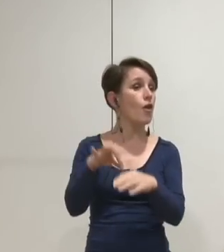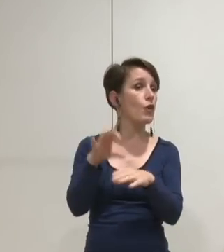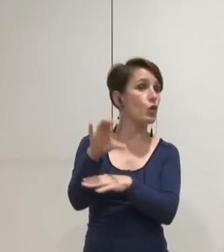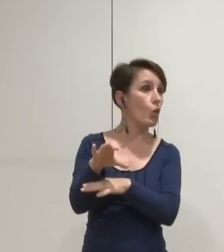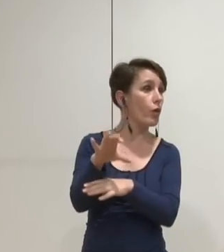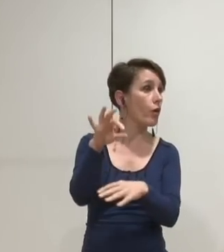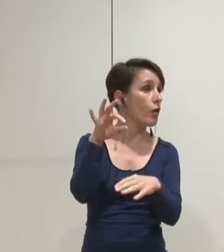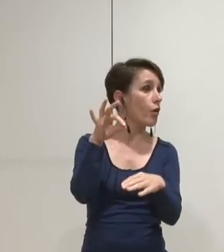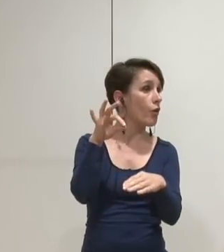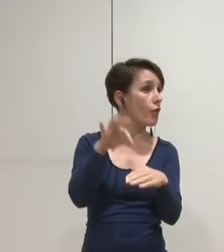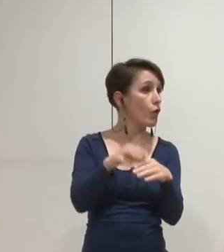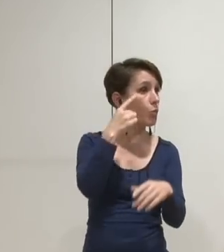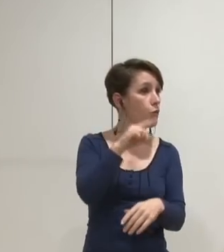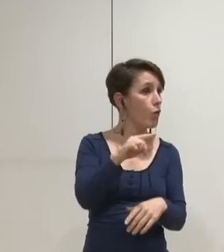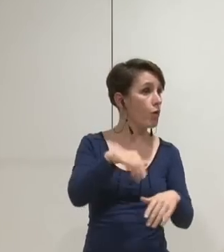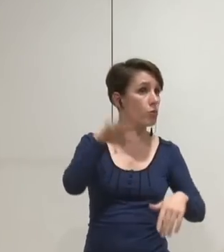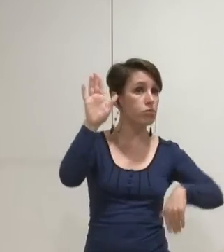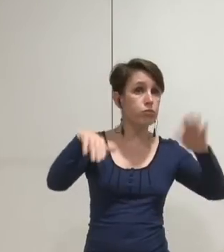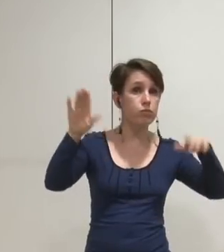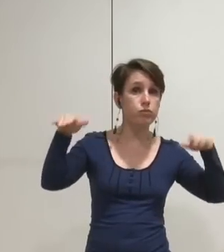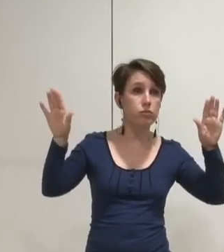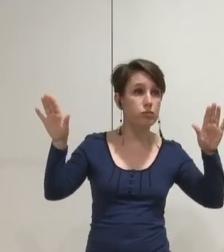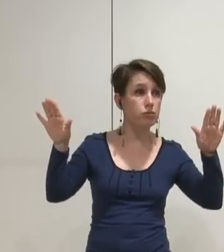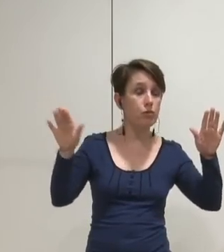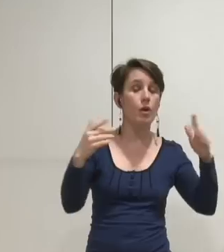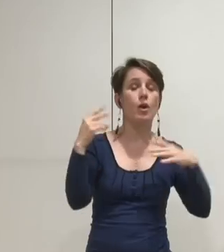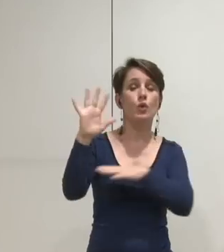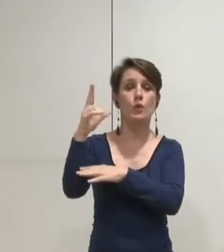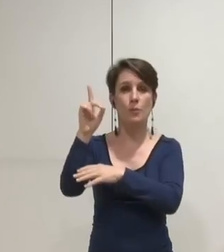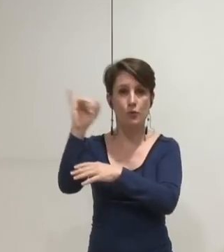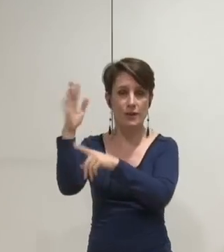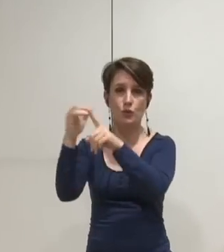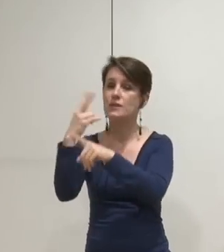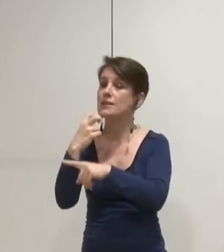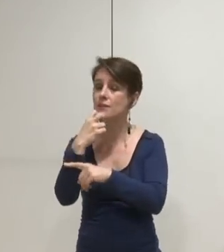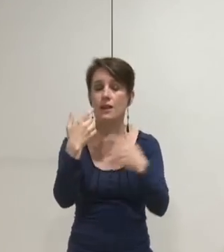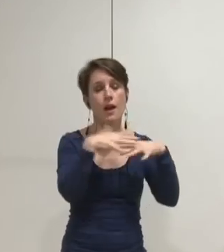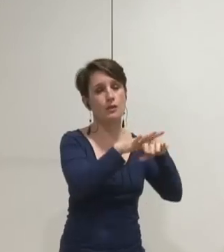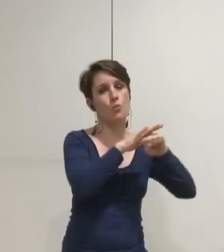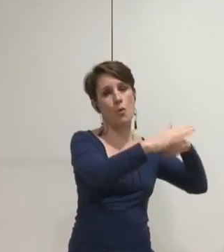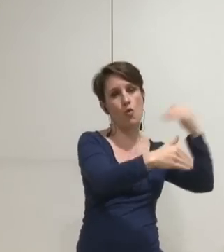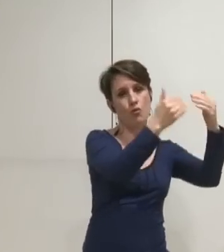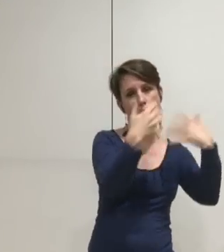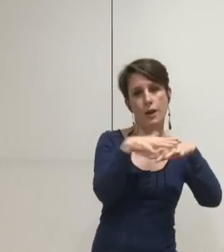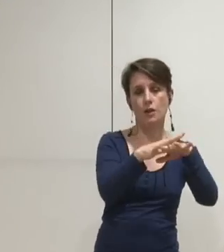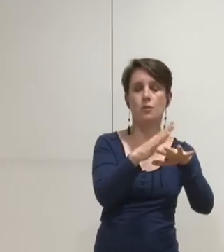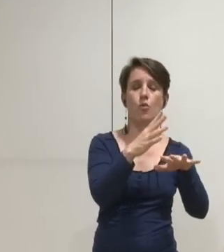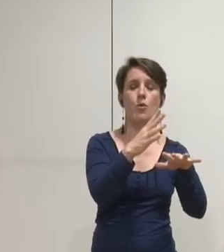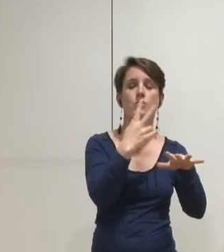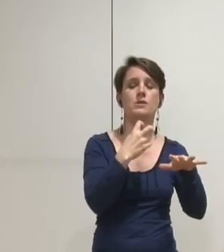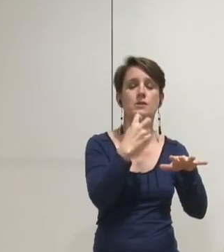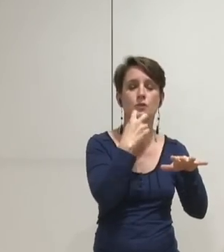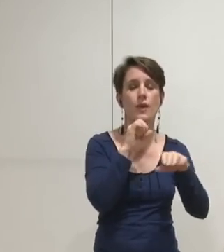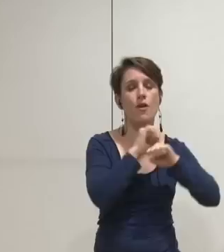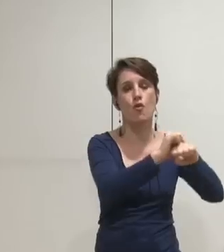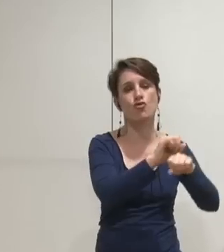qui est contre qui est pour umpudi société civile rassemblement de gauche et de progrès rassemblement citoyen de la gauche et